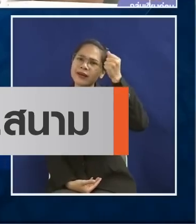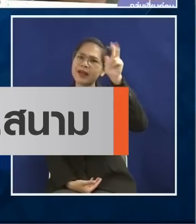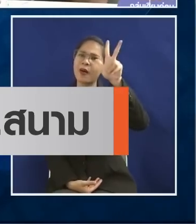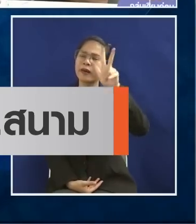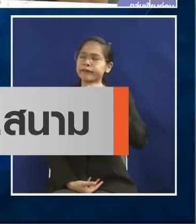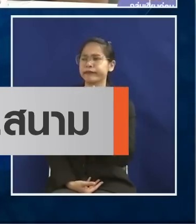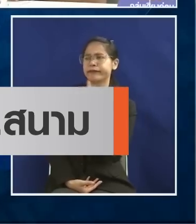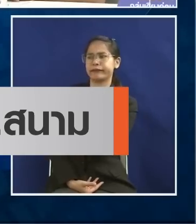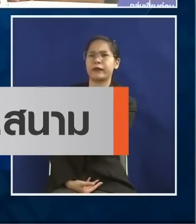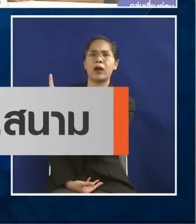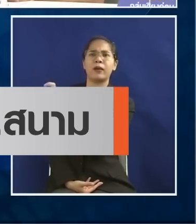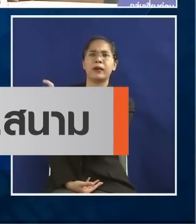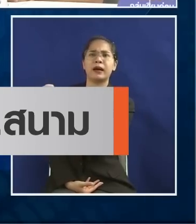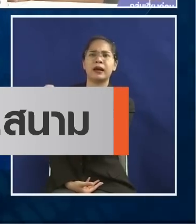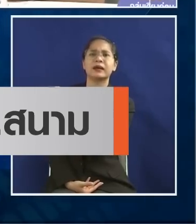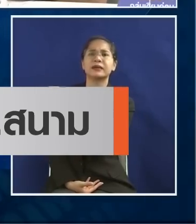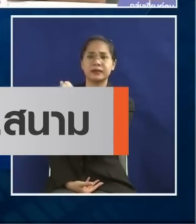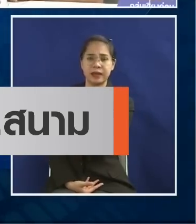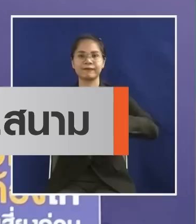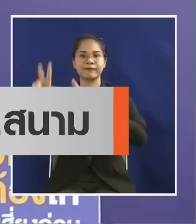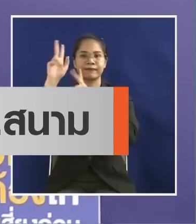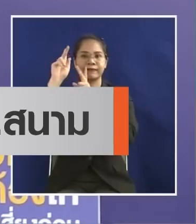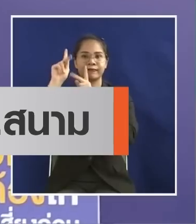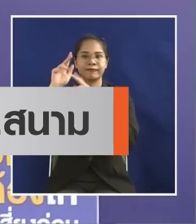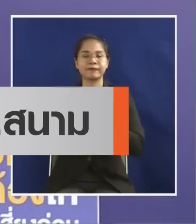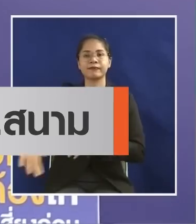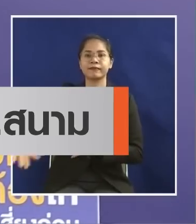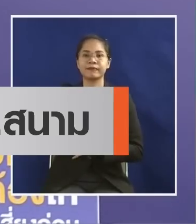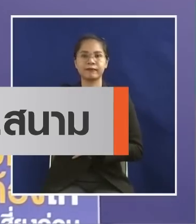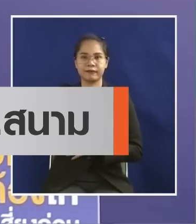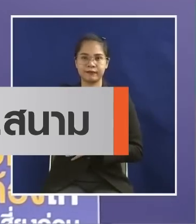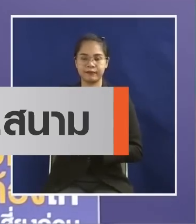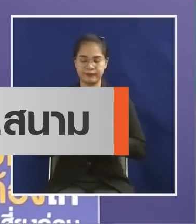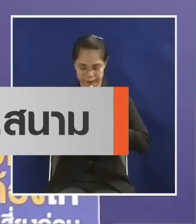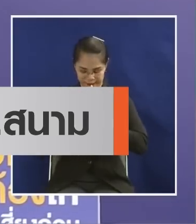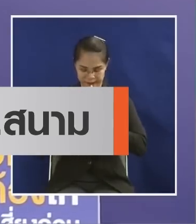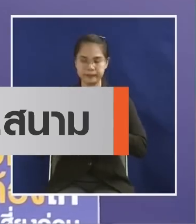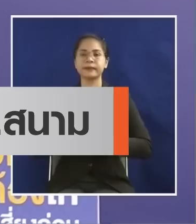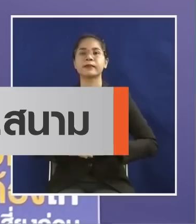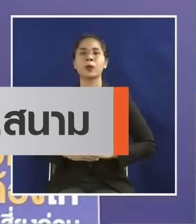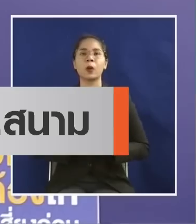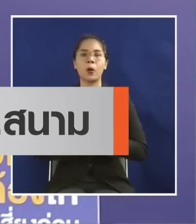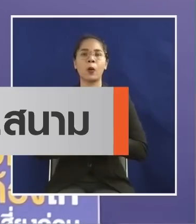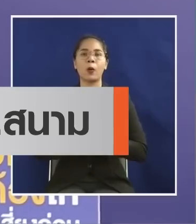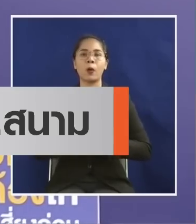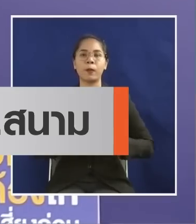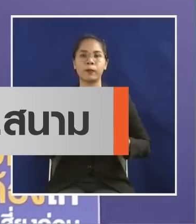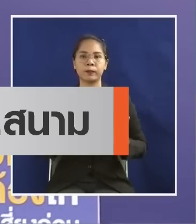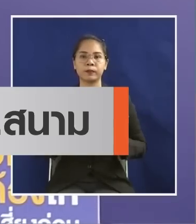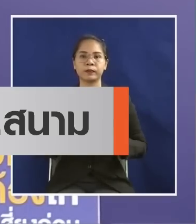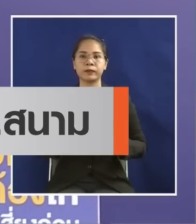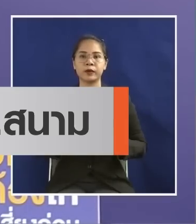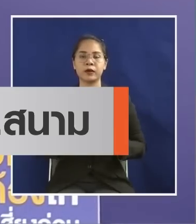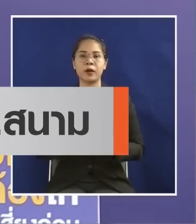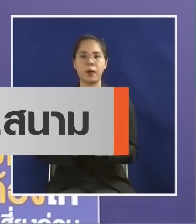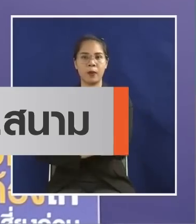าอคติกับโรงพยาบาลสนามเนื่องจากมีความปลอดภัยรวมไปถึงข้อจำกัดในการหาเตียงก็ไม่อยากให้มีเงื่อนไขมากเกิน